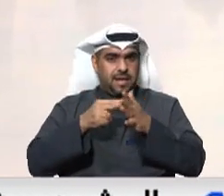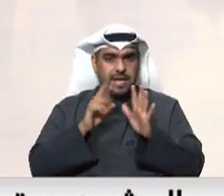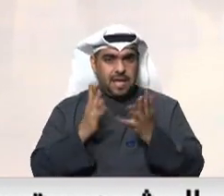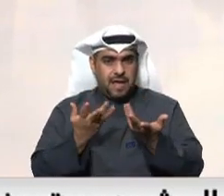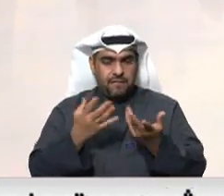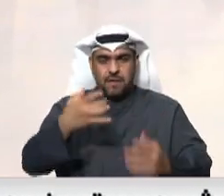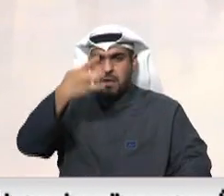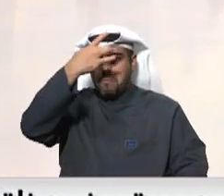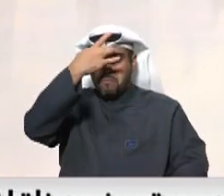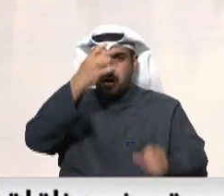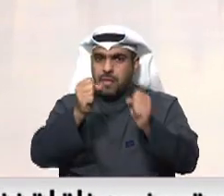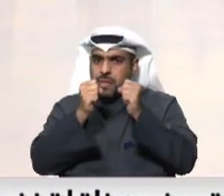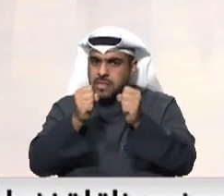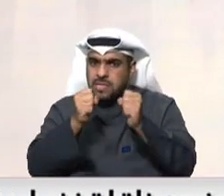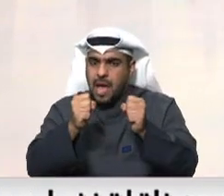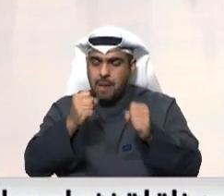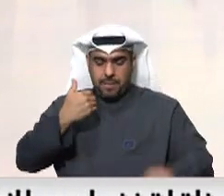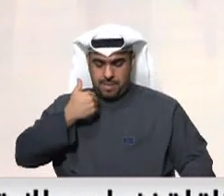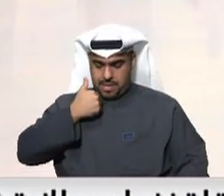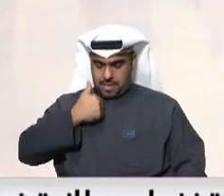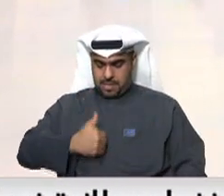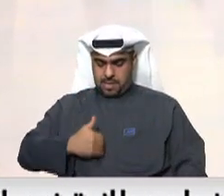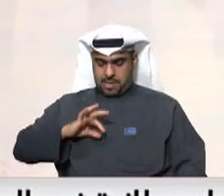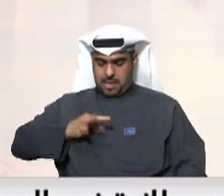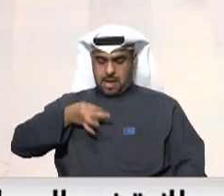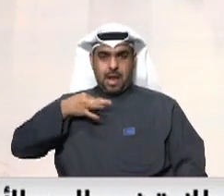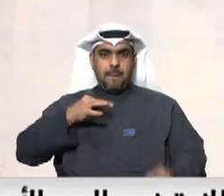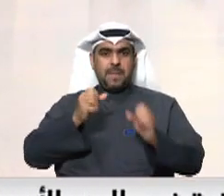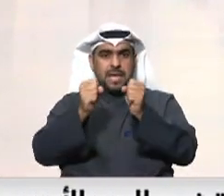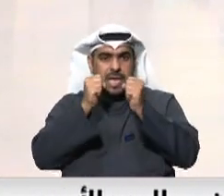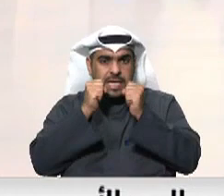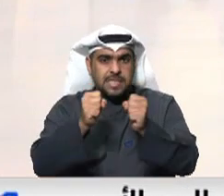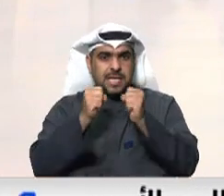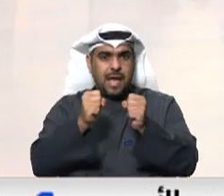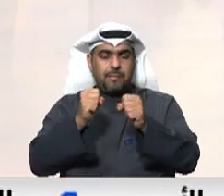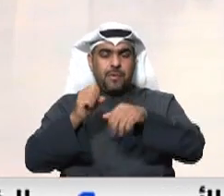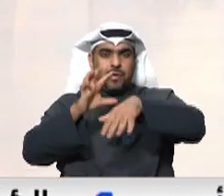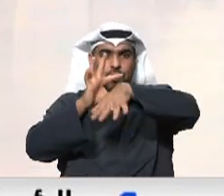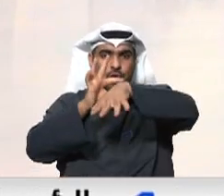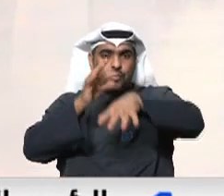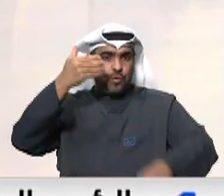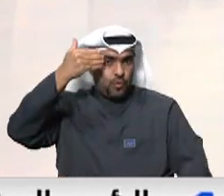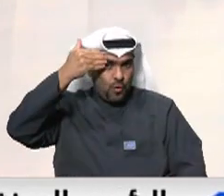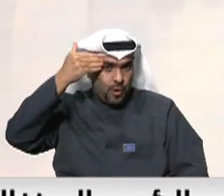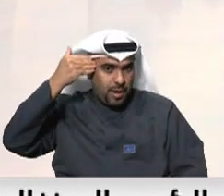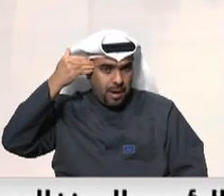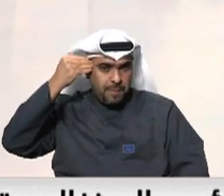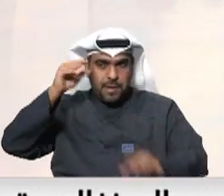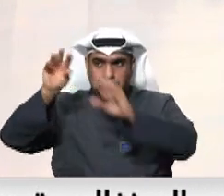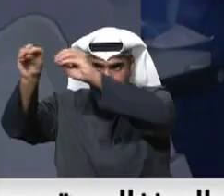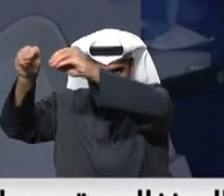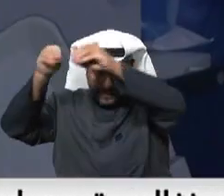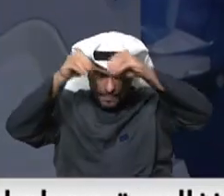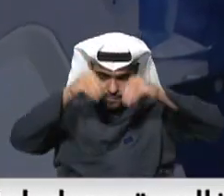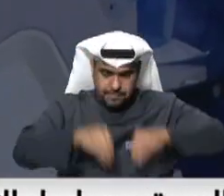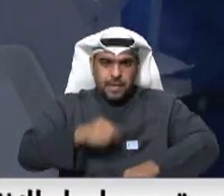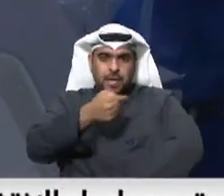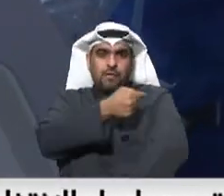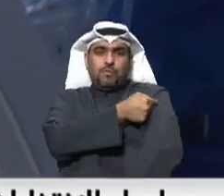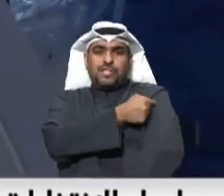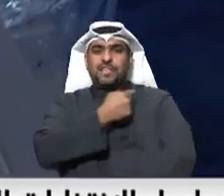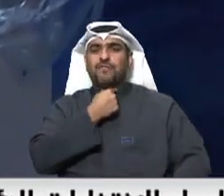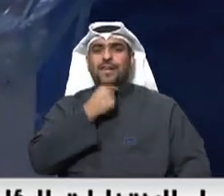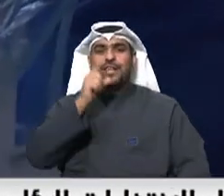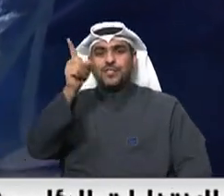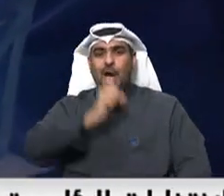يصعب علاجها ممكن ان نستخدم يعني نستخدم طبيب مميز متخصص في هذه الحاله ونجيب عند م الجهره توافق